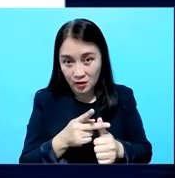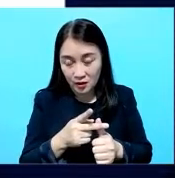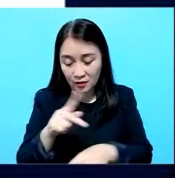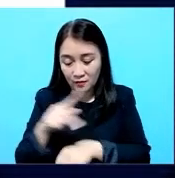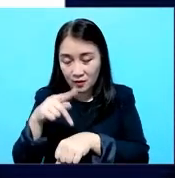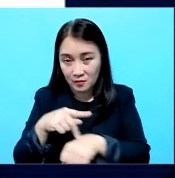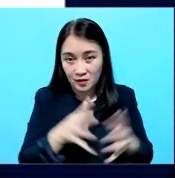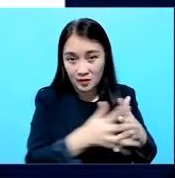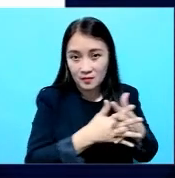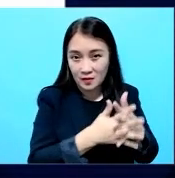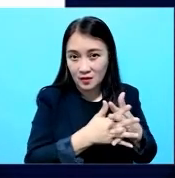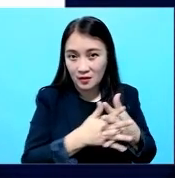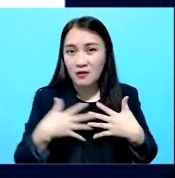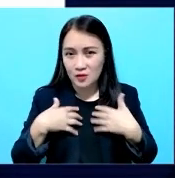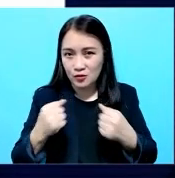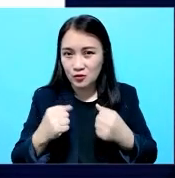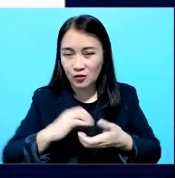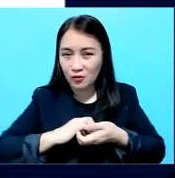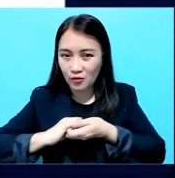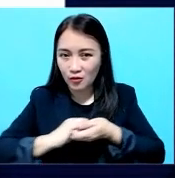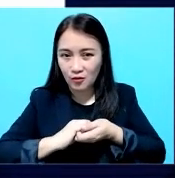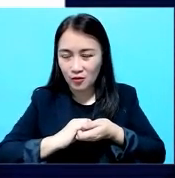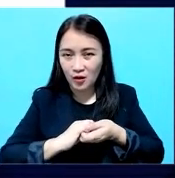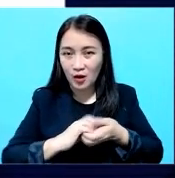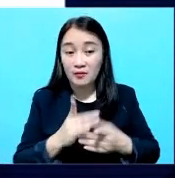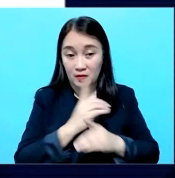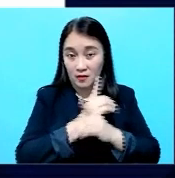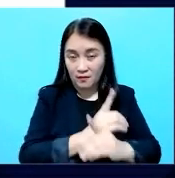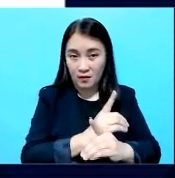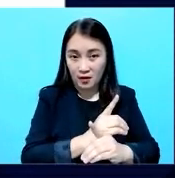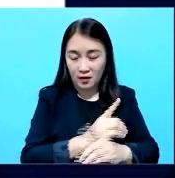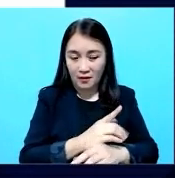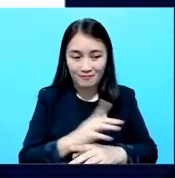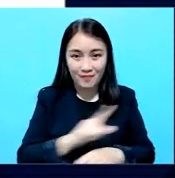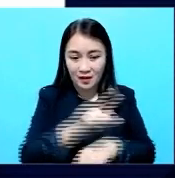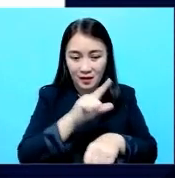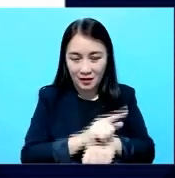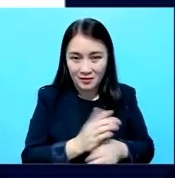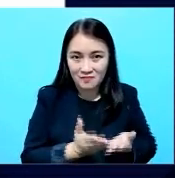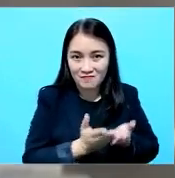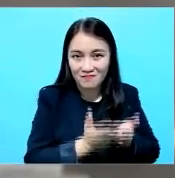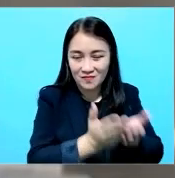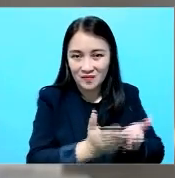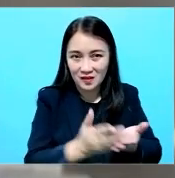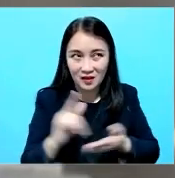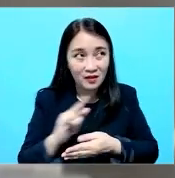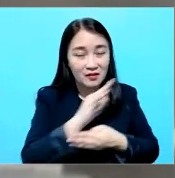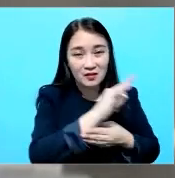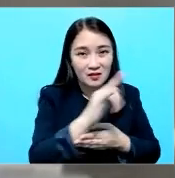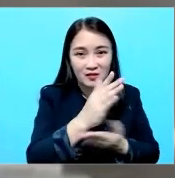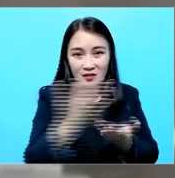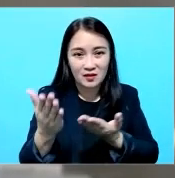ang kooperasyon, lalo na sa pagdepensa sa land, sea, air, space at cyberspace. Doon